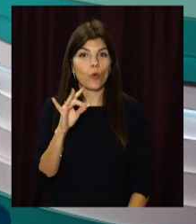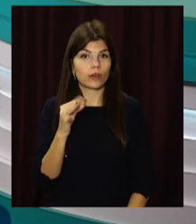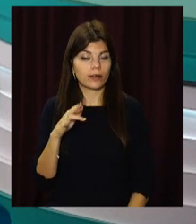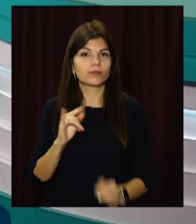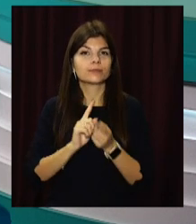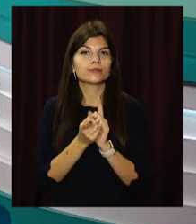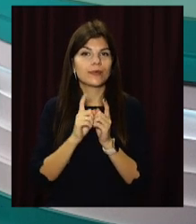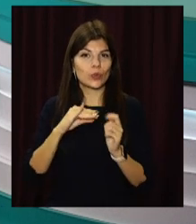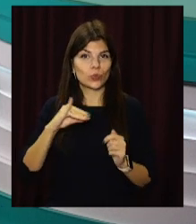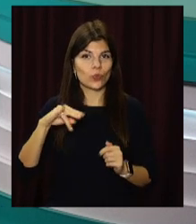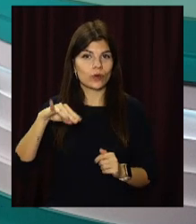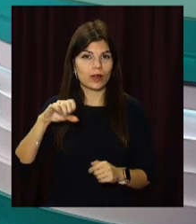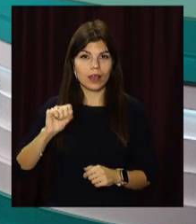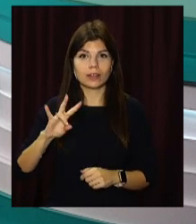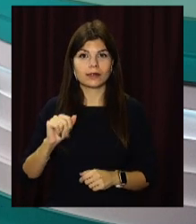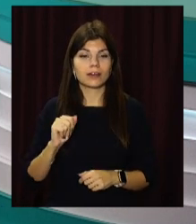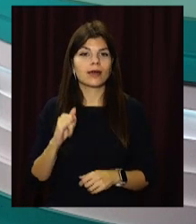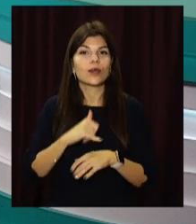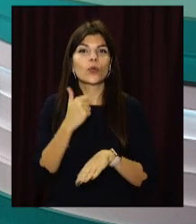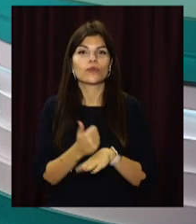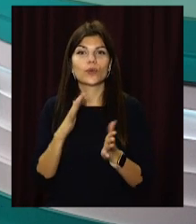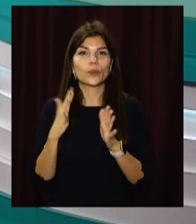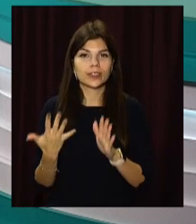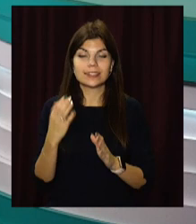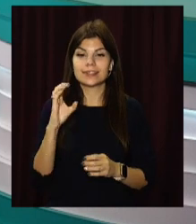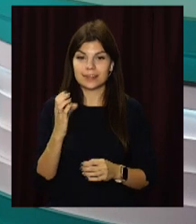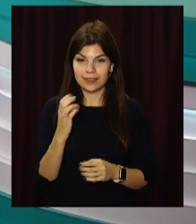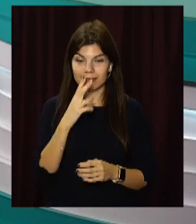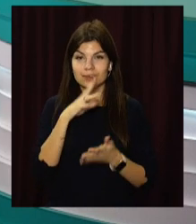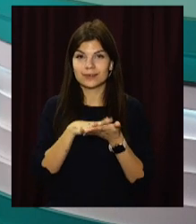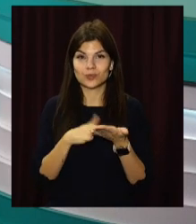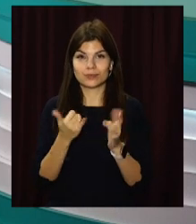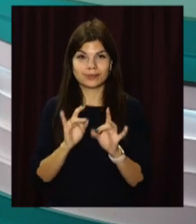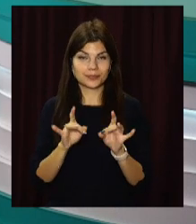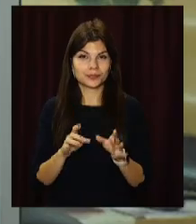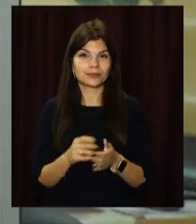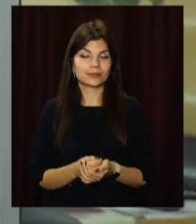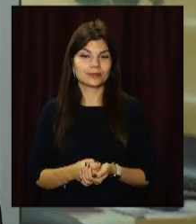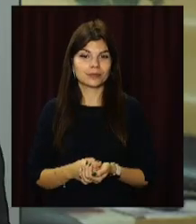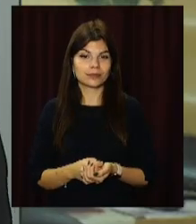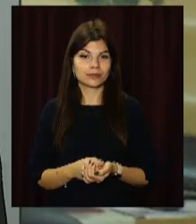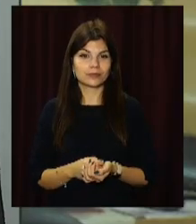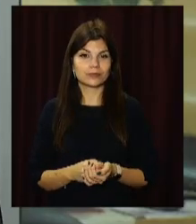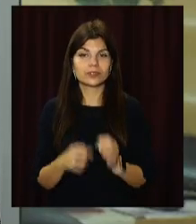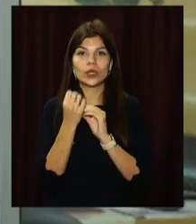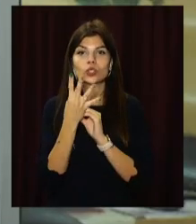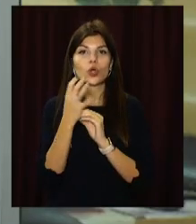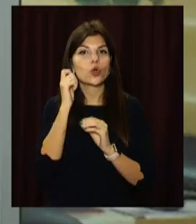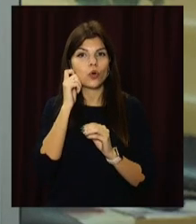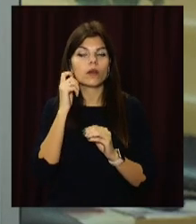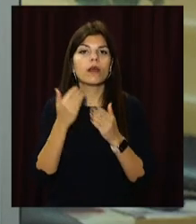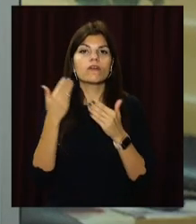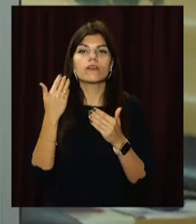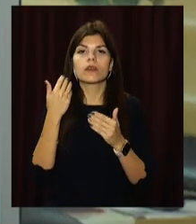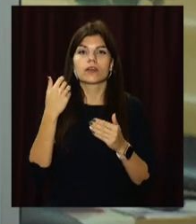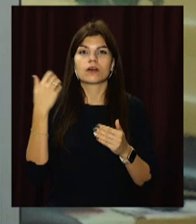та сурдоперекладачка Юліана Пуговкіна. І про головні події середи дивіться далі у випуску. 14 років від дня